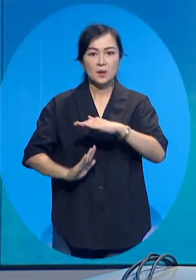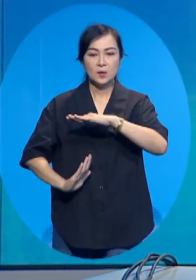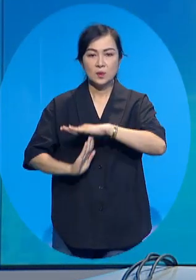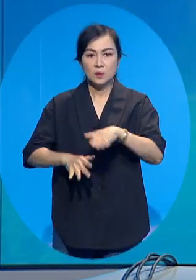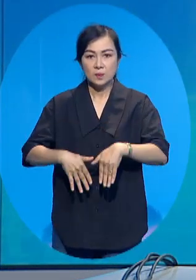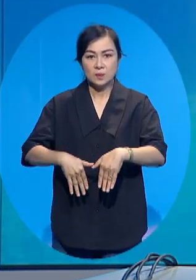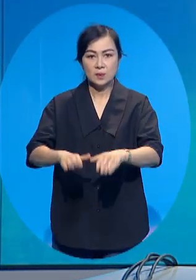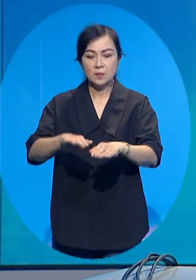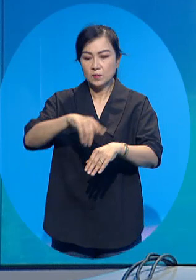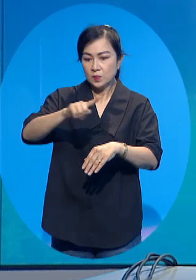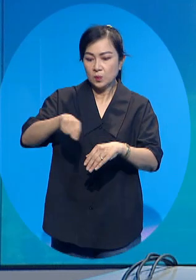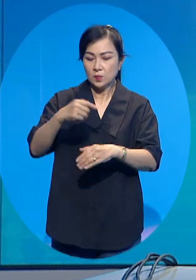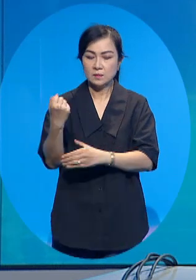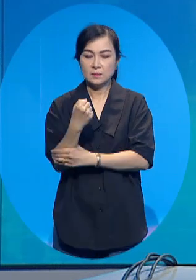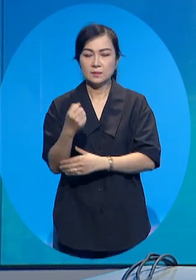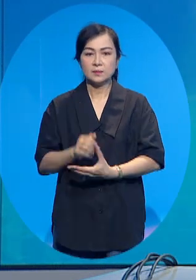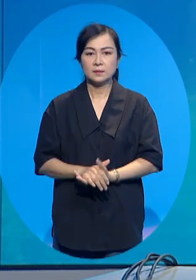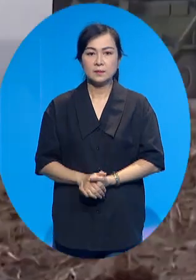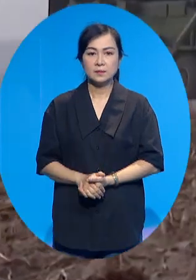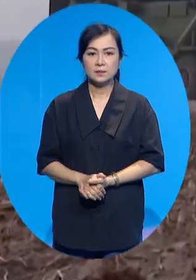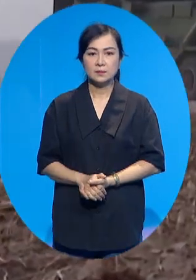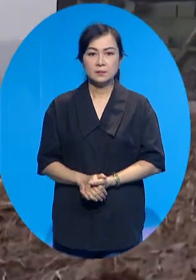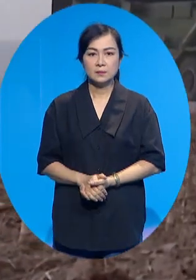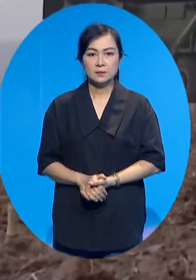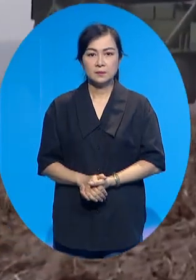thúc một cuộc tập trận thường niên lớn.